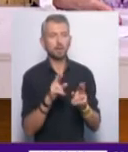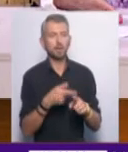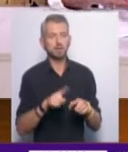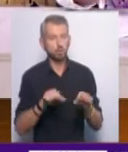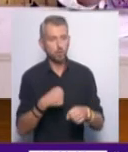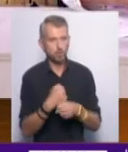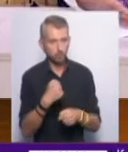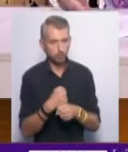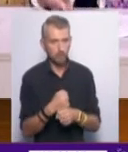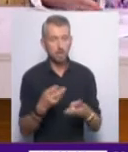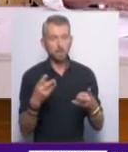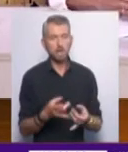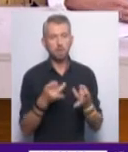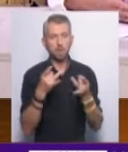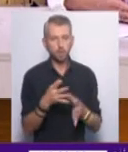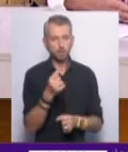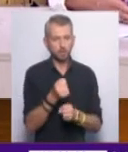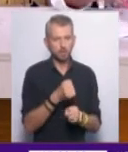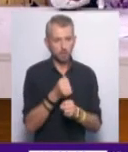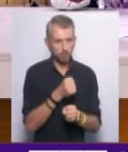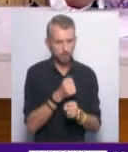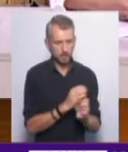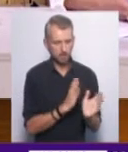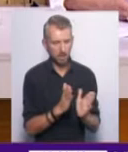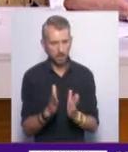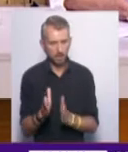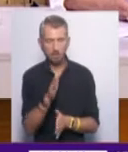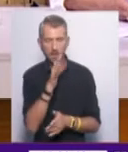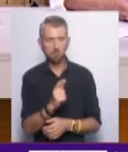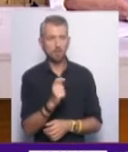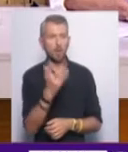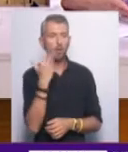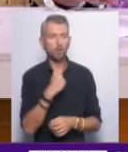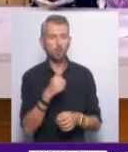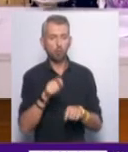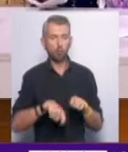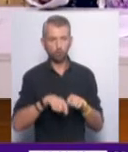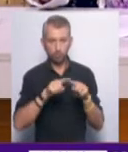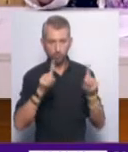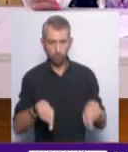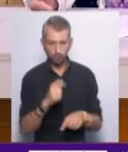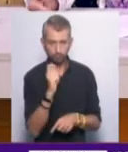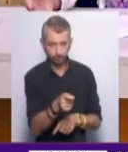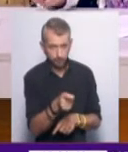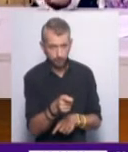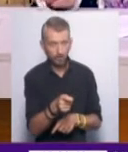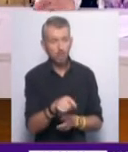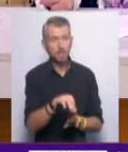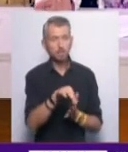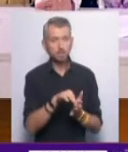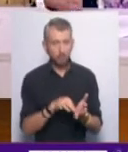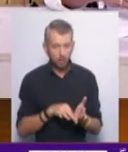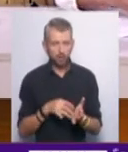зробити. Треба просто відпрацювати механізм. При видачі контрольної картки треба одразу